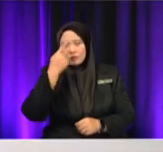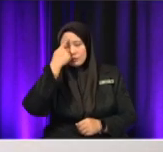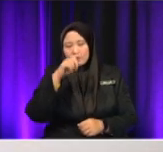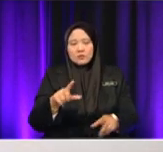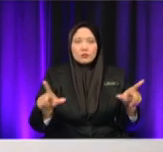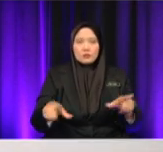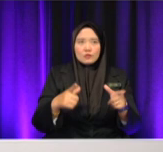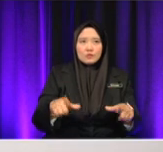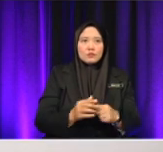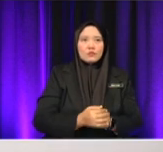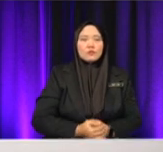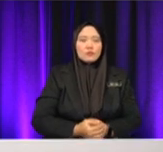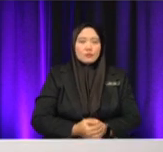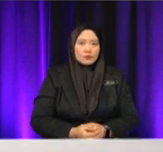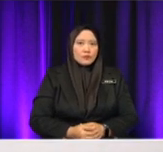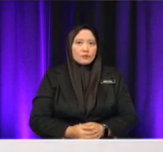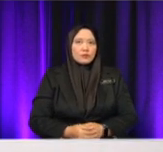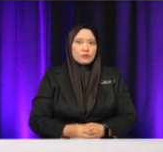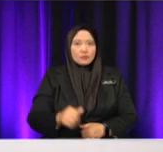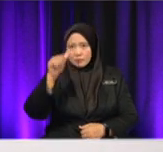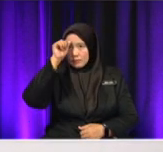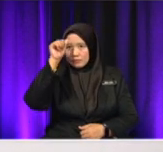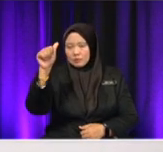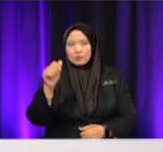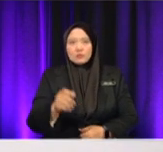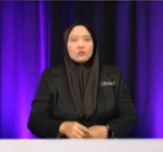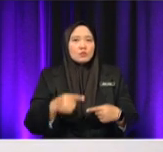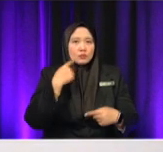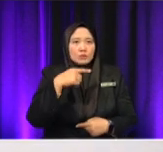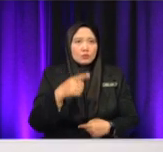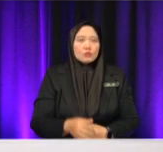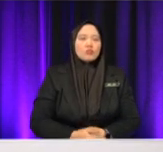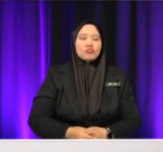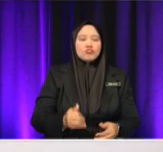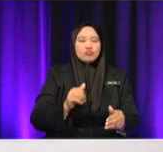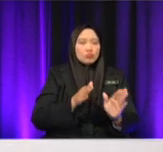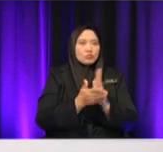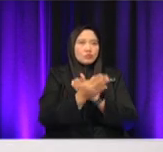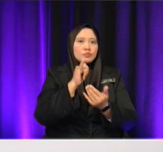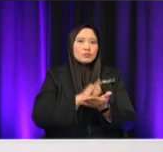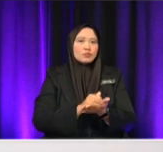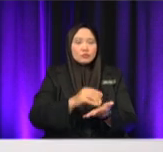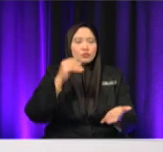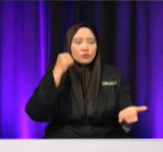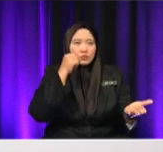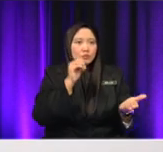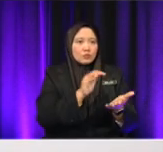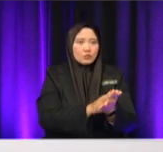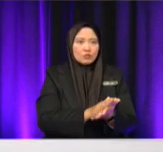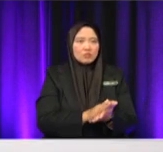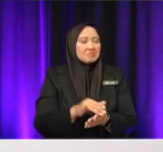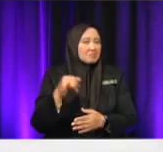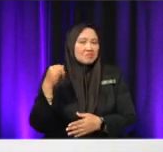terkandung dalam rukuk Islam maka istri tidak boleh mengikuti apa yang dikatakan oleh suami karena suami itu telah melanggar